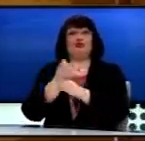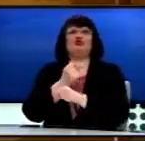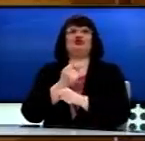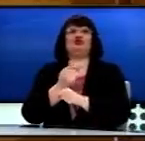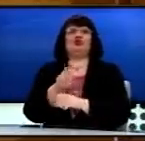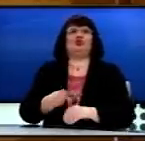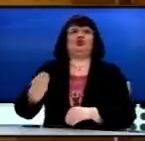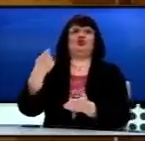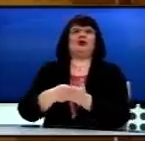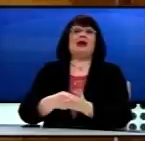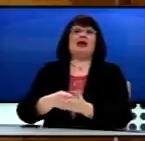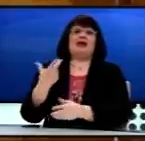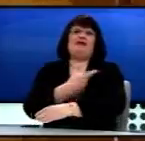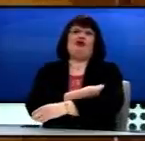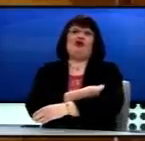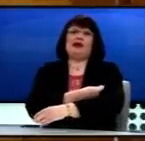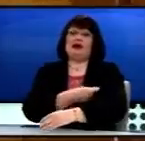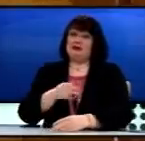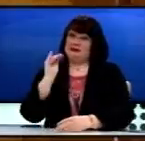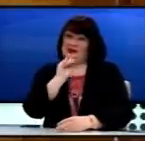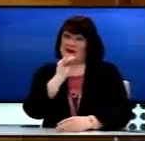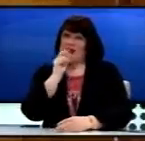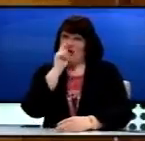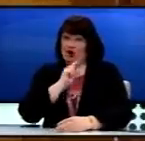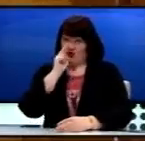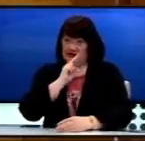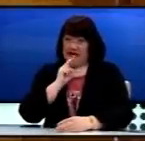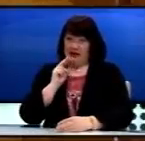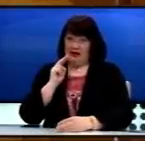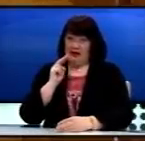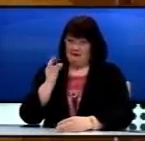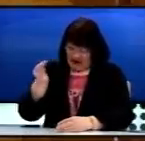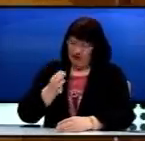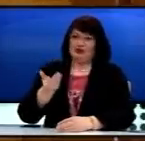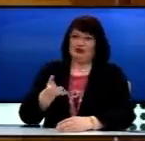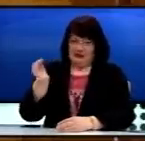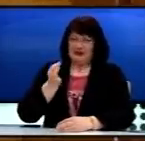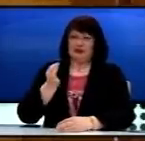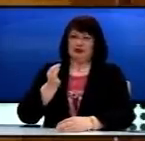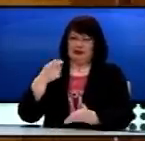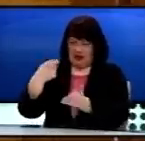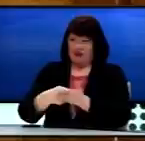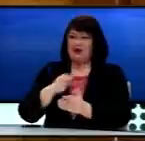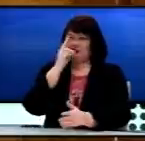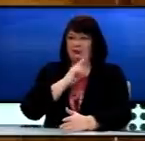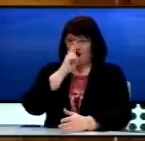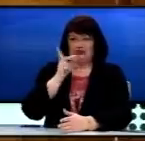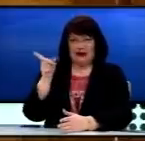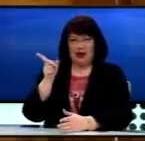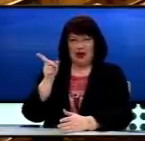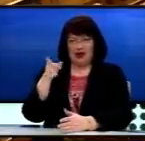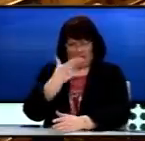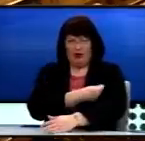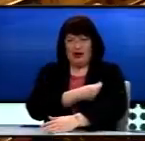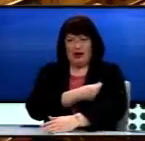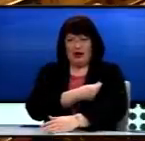περισσότερα εμβόλια και δεν τα έχουμε? Εισηγήστε να αγοράσουμε εμβόλια από τη Ρωσία? Το εισηγήστε? Να το πείτε. Να το πείτε. Να το πείτε. Διότι